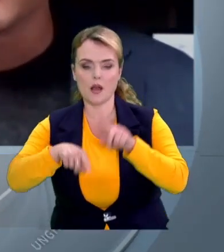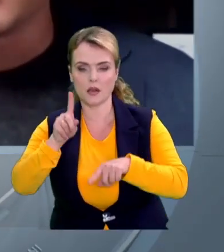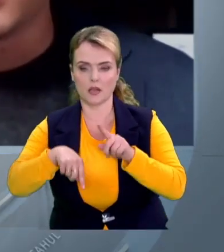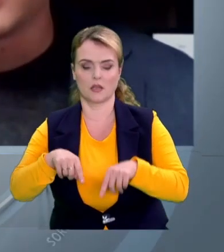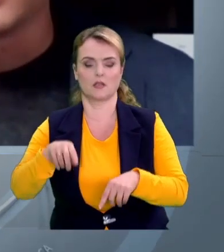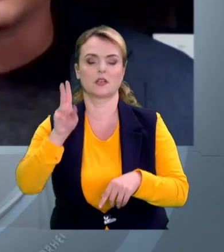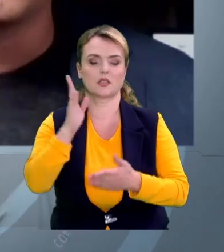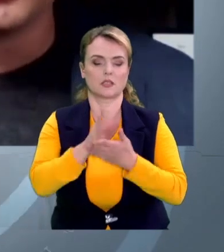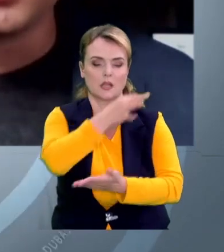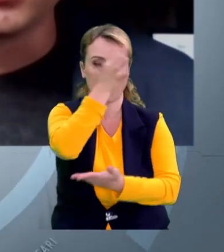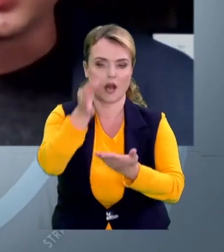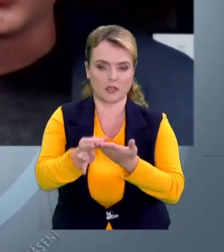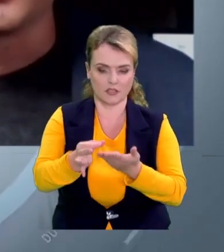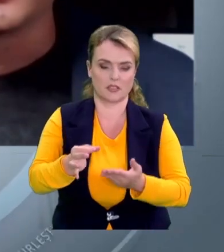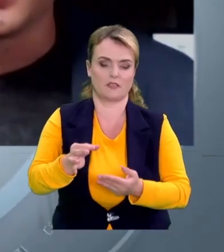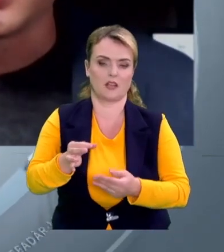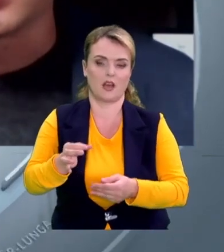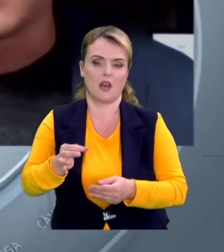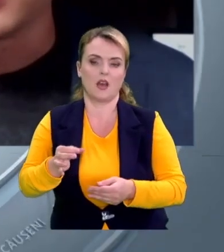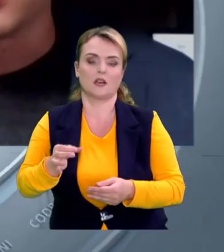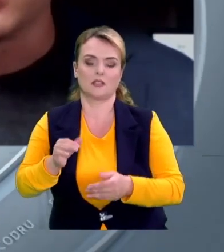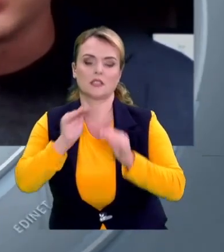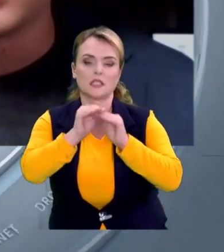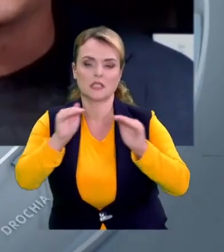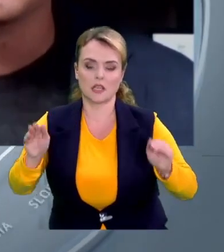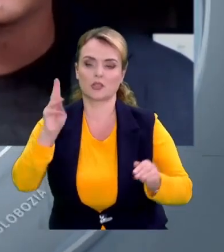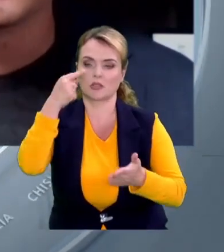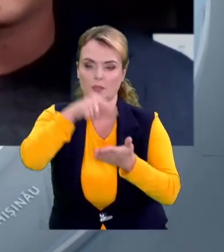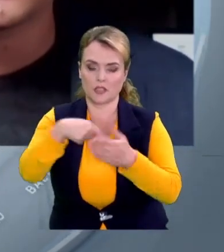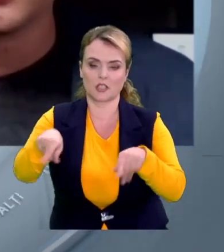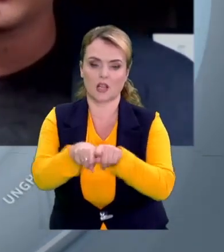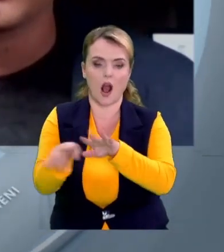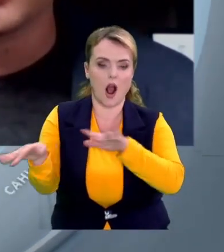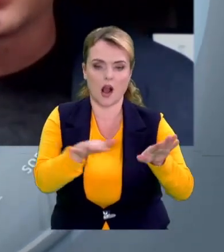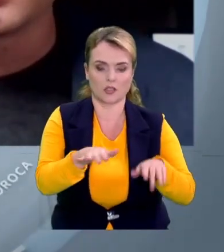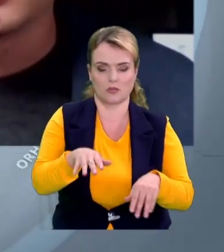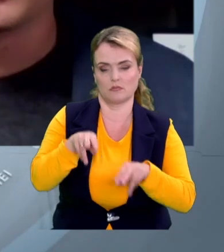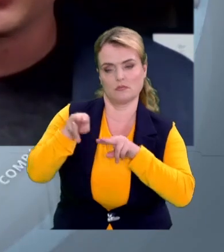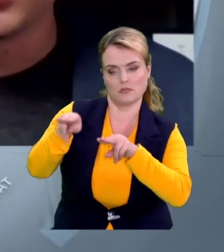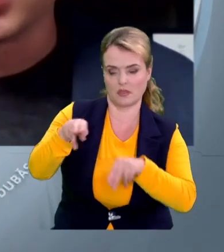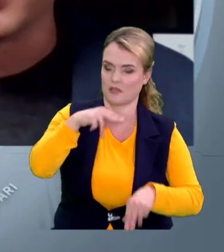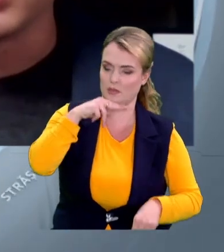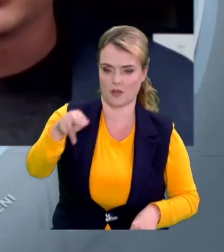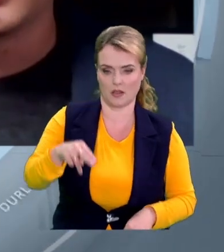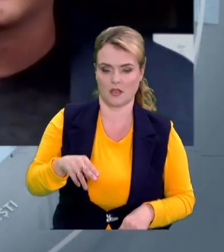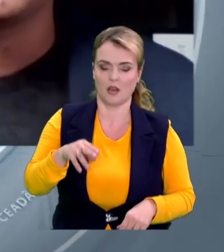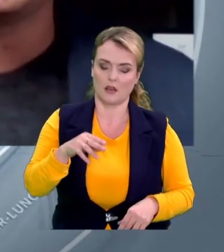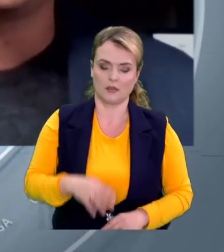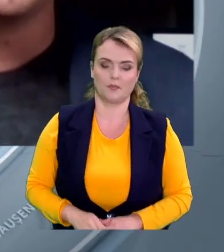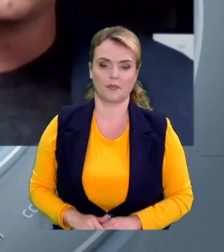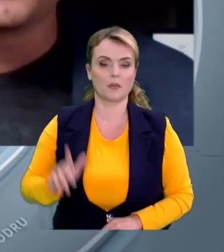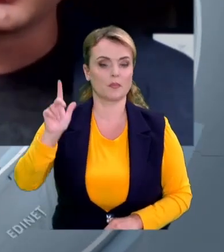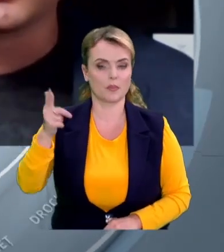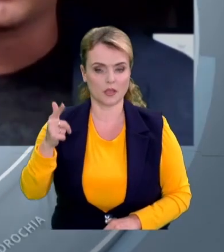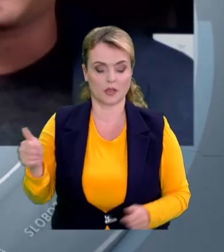duc responsabilitatea de unii minori care au fost implicați în astfel de acțiuni, ar trebui să-și țin cu odraslele sub control. Pentru că,